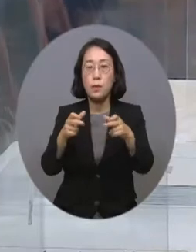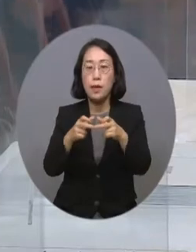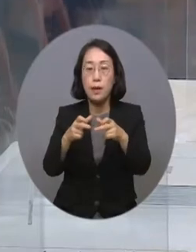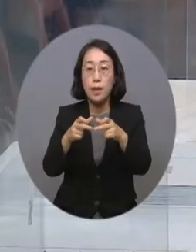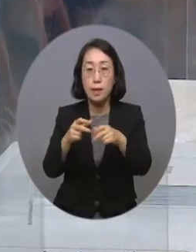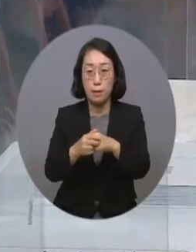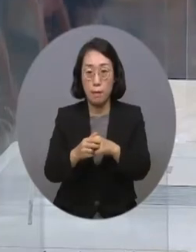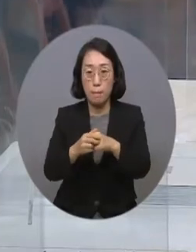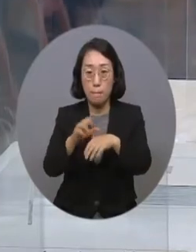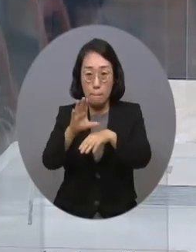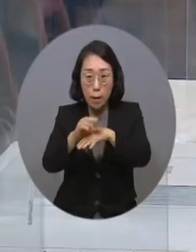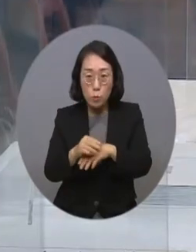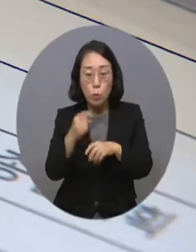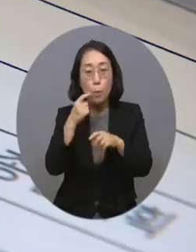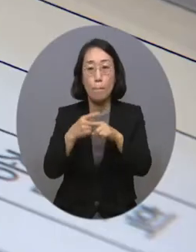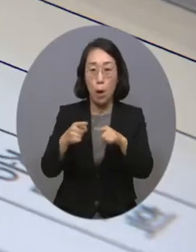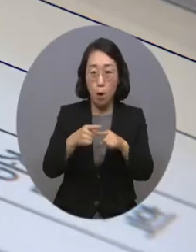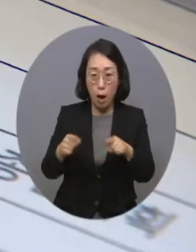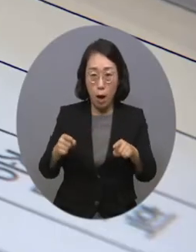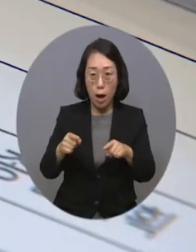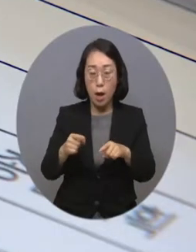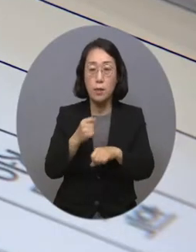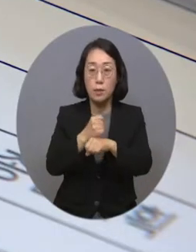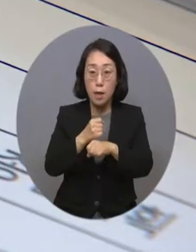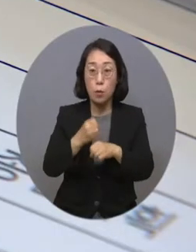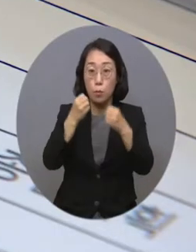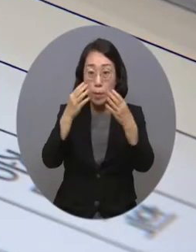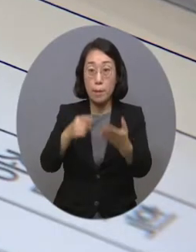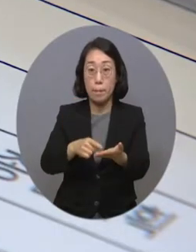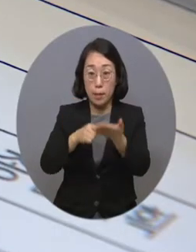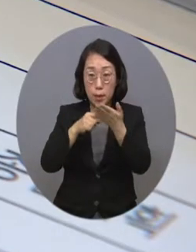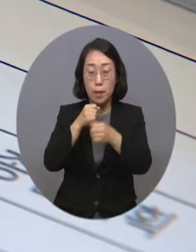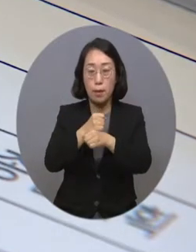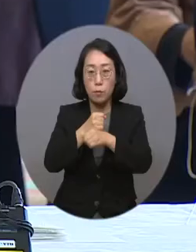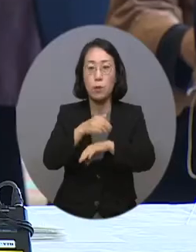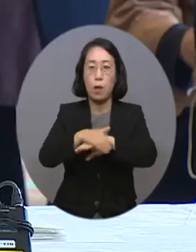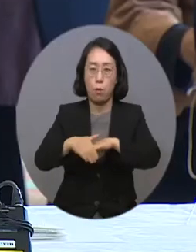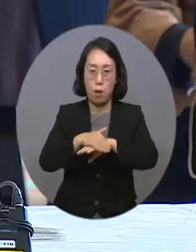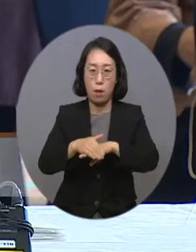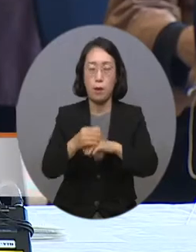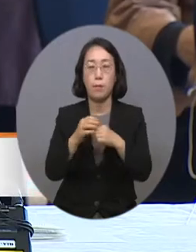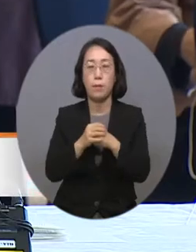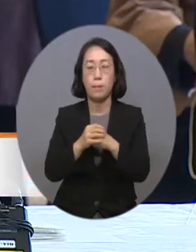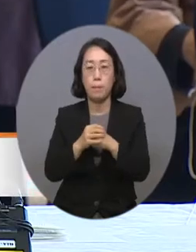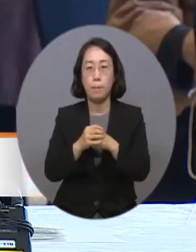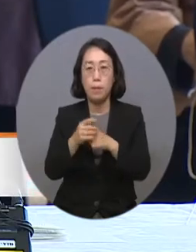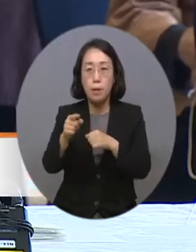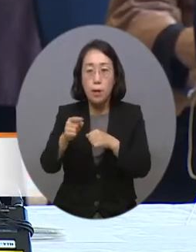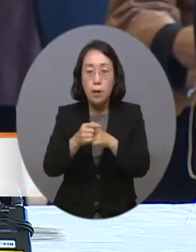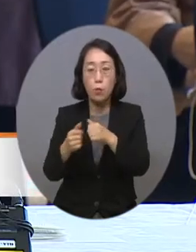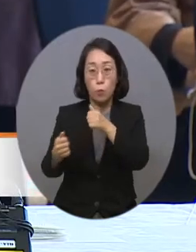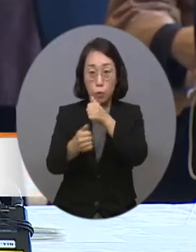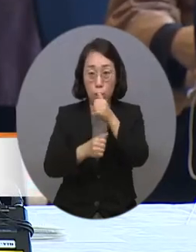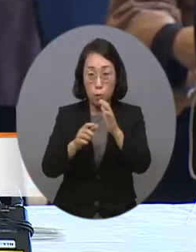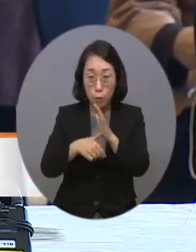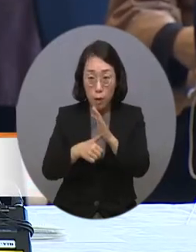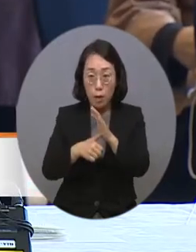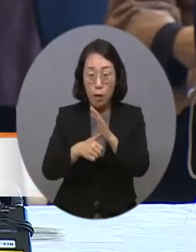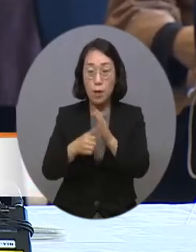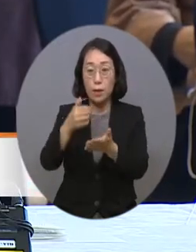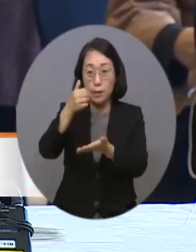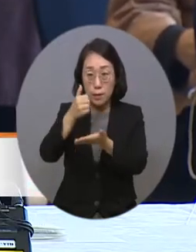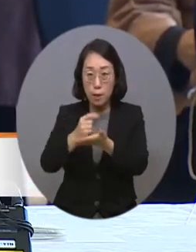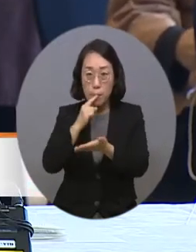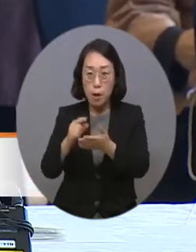평가제를 새롭게 도입하는 등 다양한 정책을 추진한다는 설명입니다. 이날 방통위 한상혁 위원장은